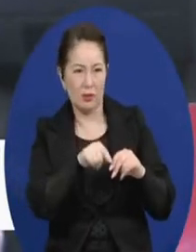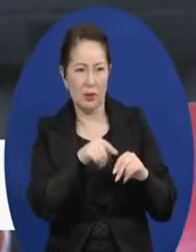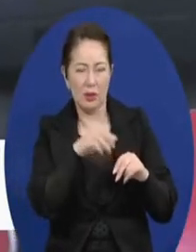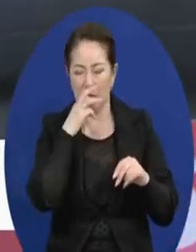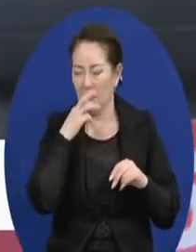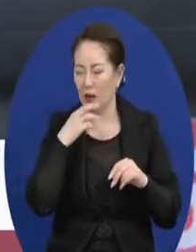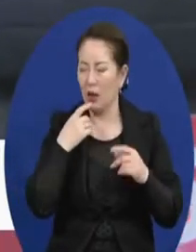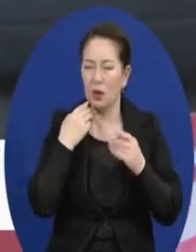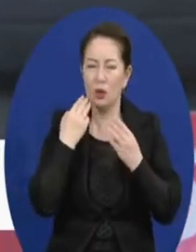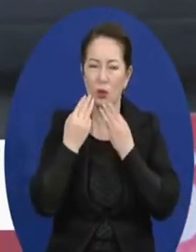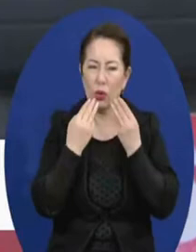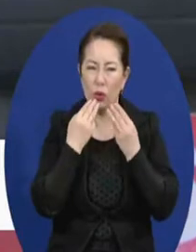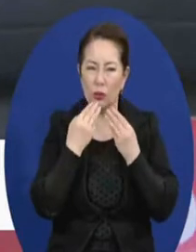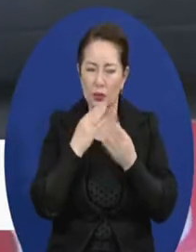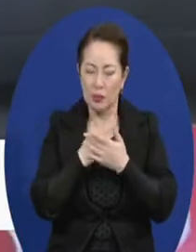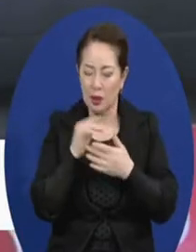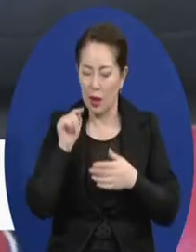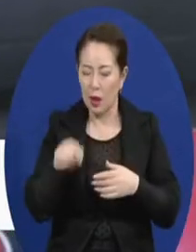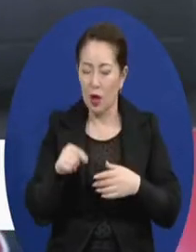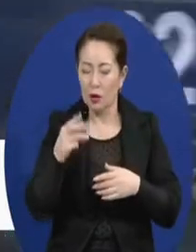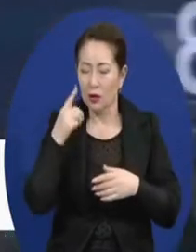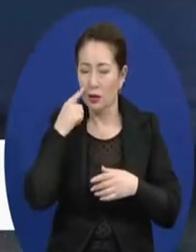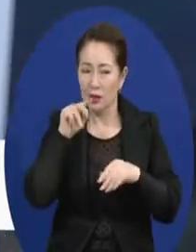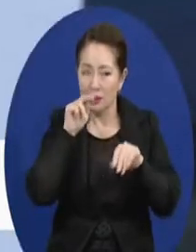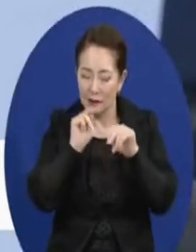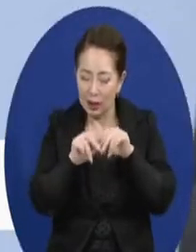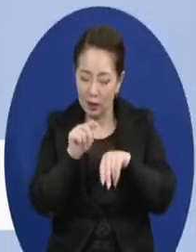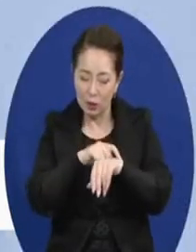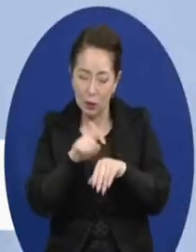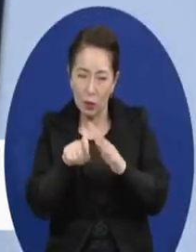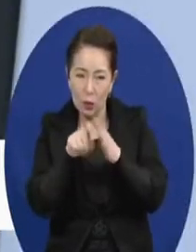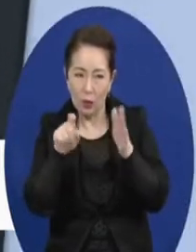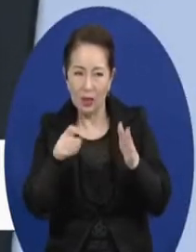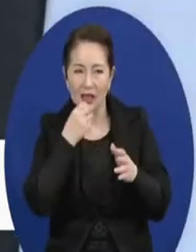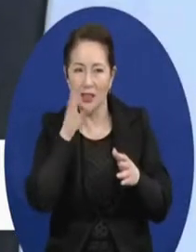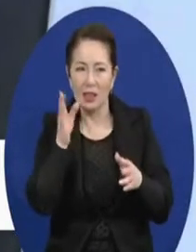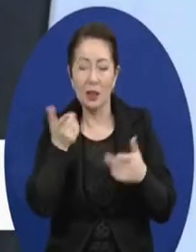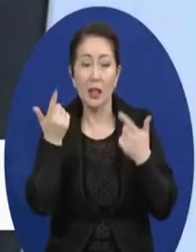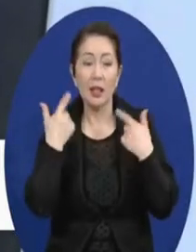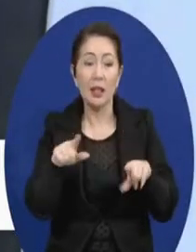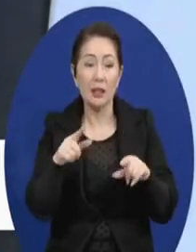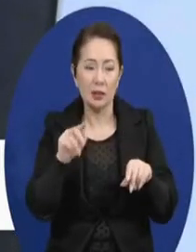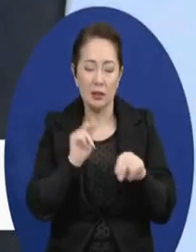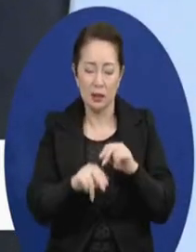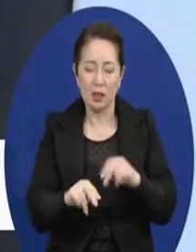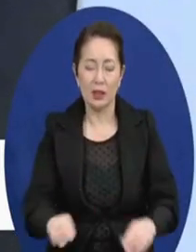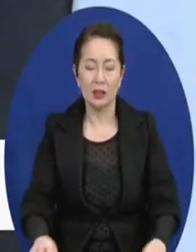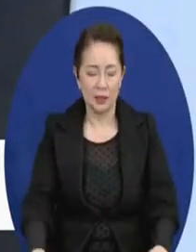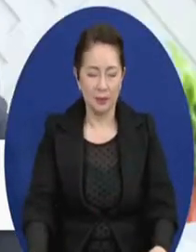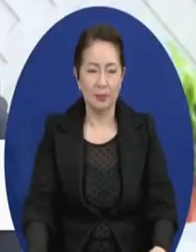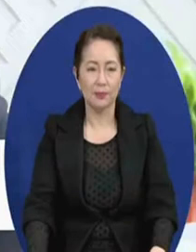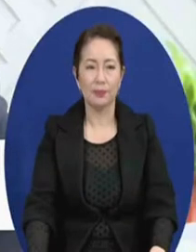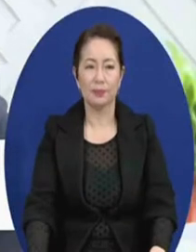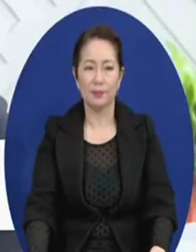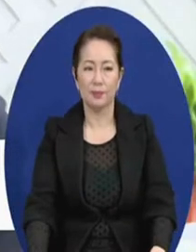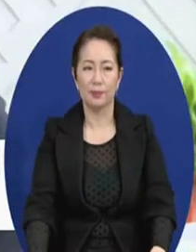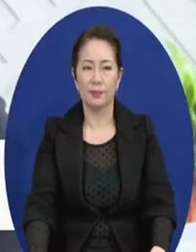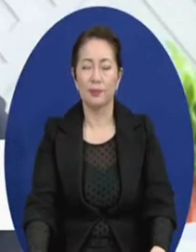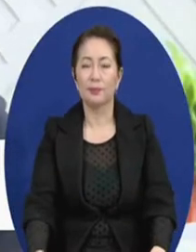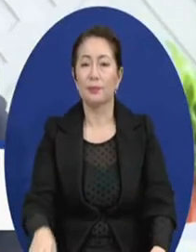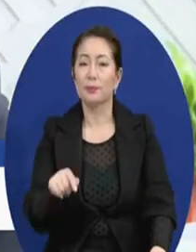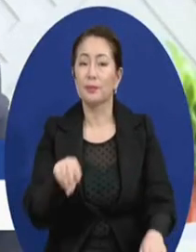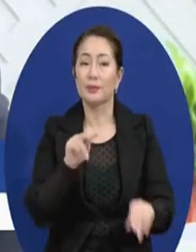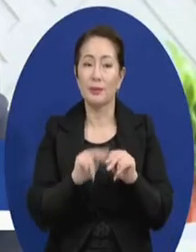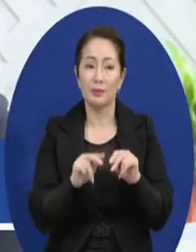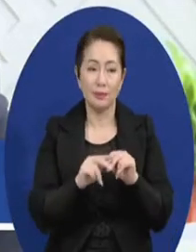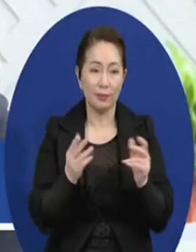гэсэн шүүмжлэлийг ихэлдэг учраас энэ удаад шалгалтын хугацааг зарлалгүй гинтийн шалгалт хийсэн байна. За энэ шалгалт